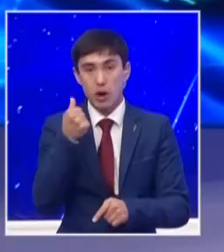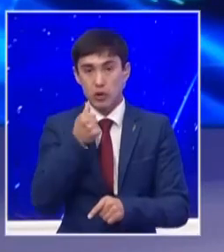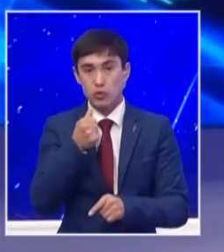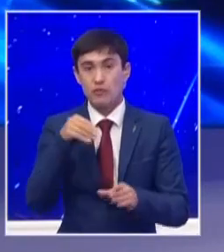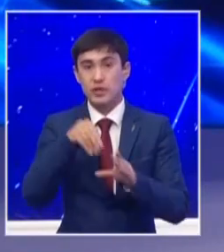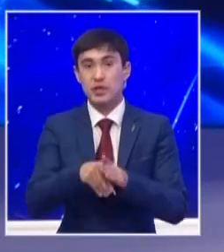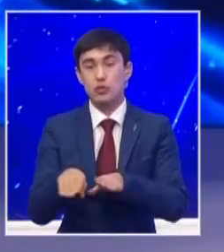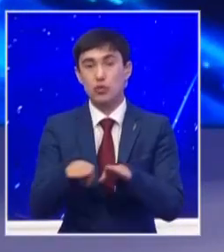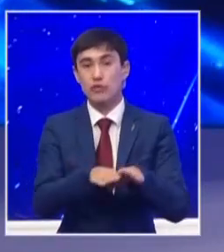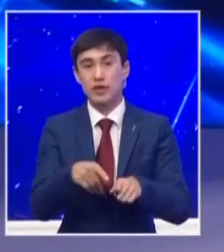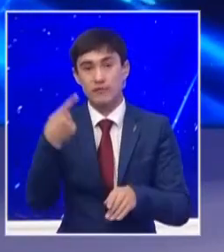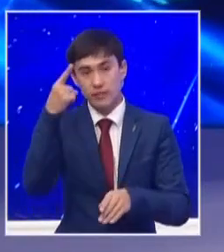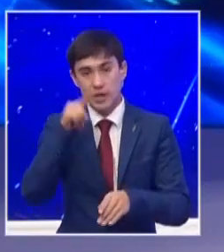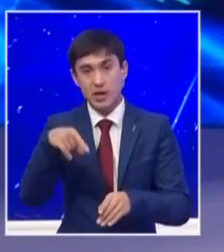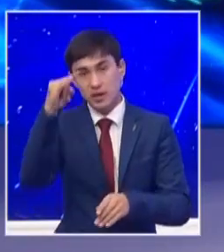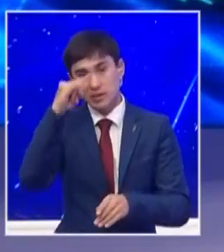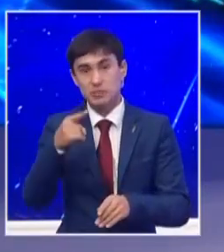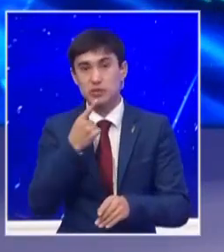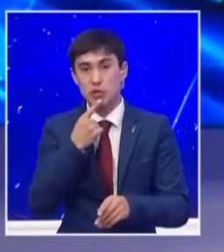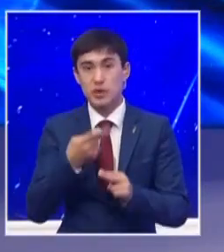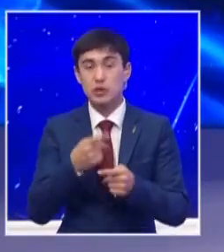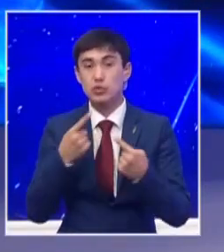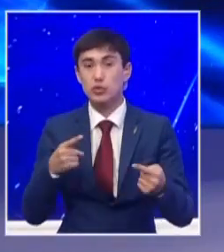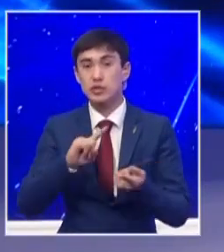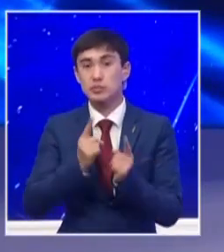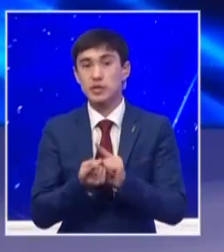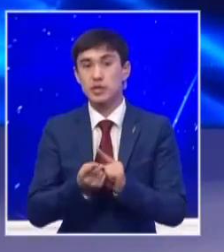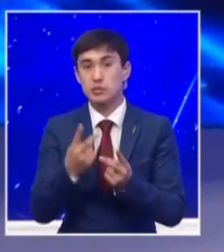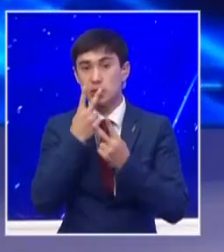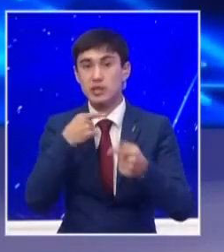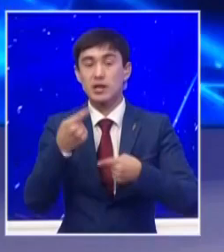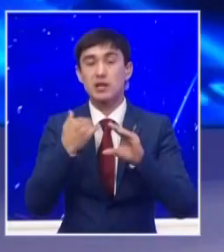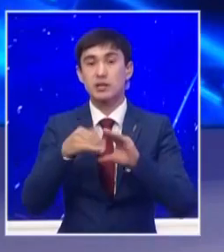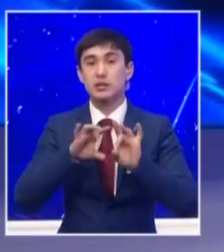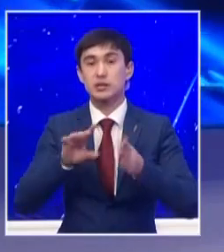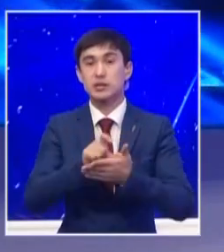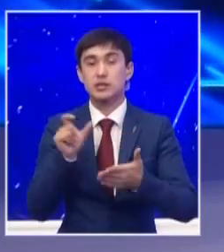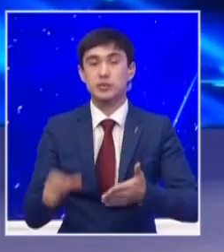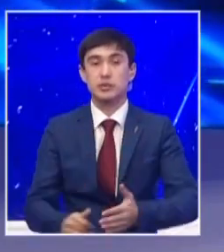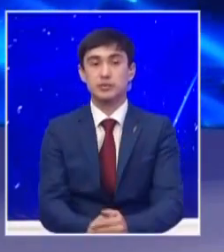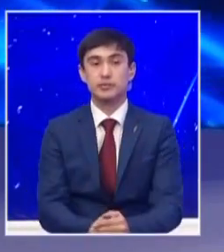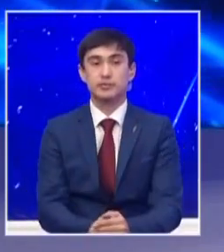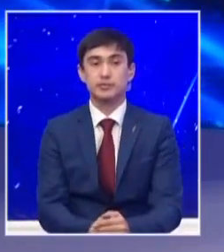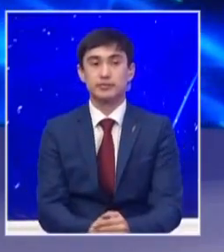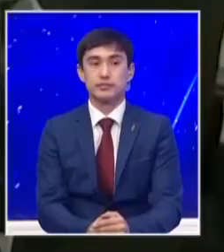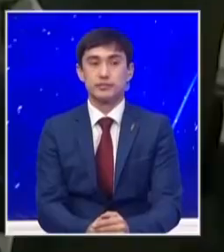году внедрят уровни владения казахским языком эти и другие изменения сди Дале в материале нашего